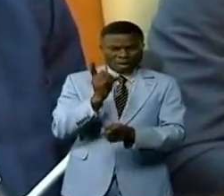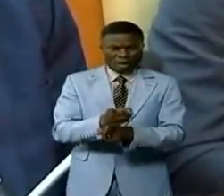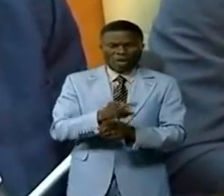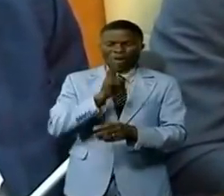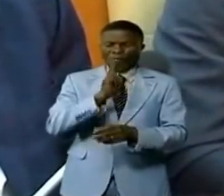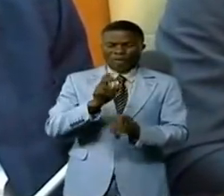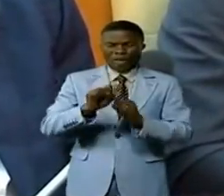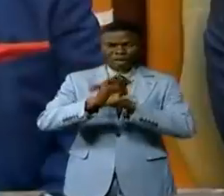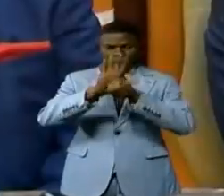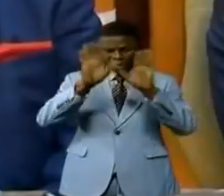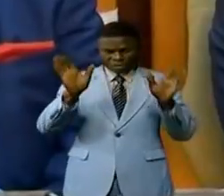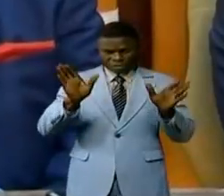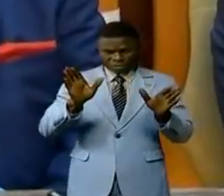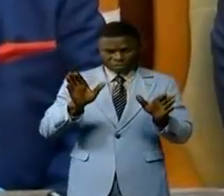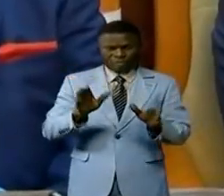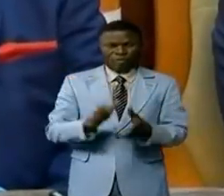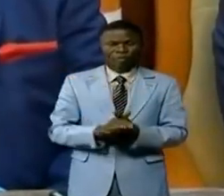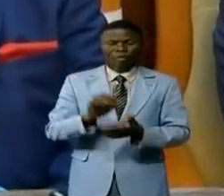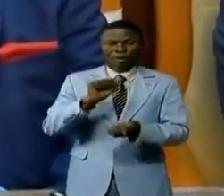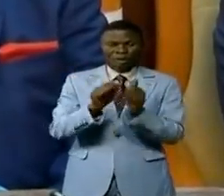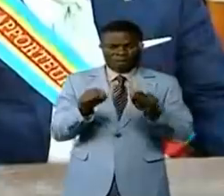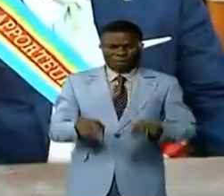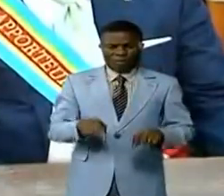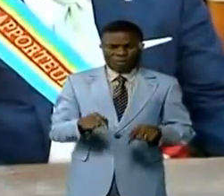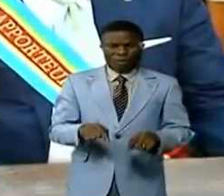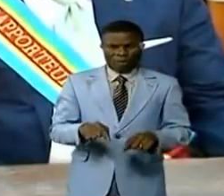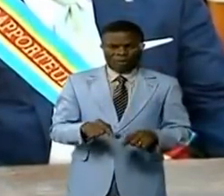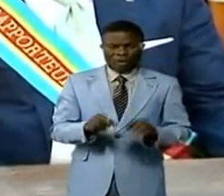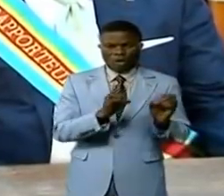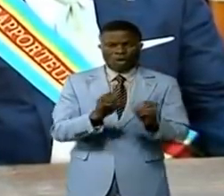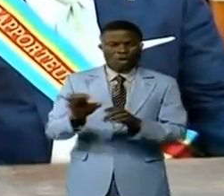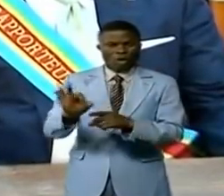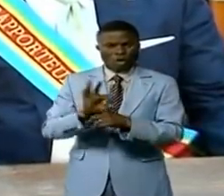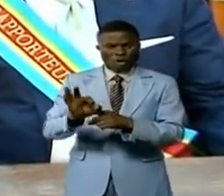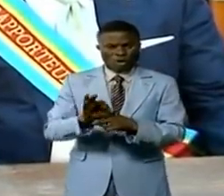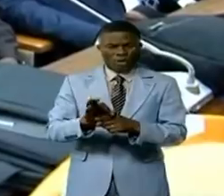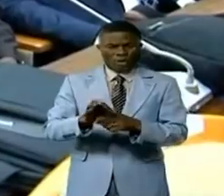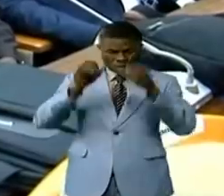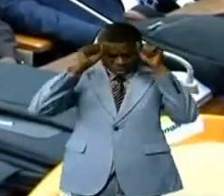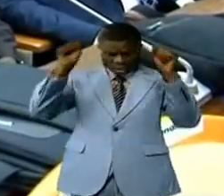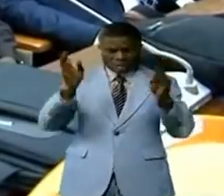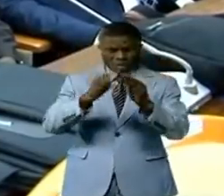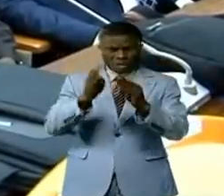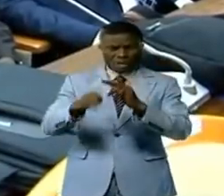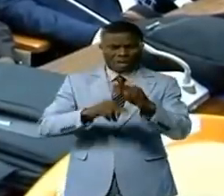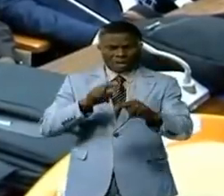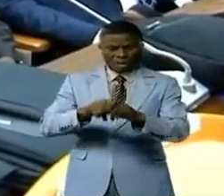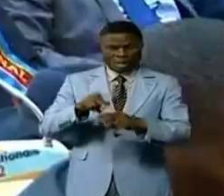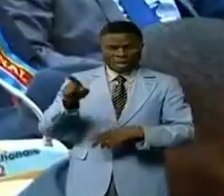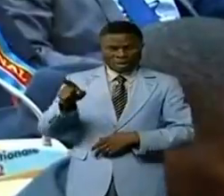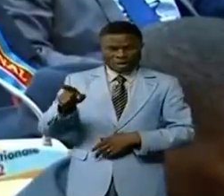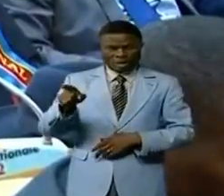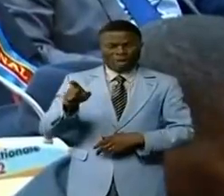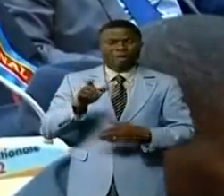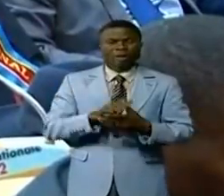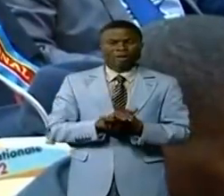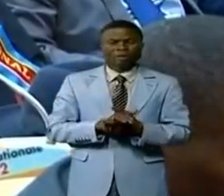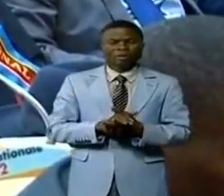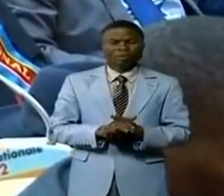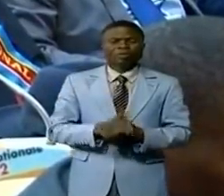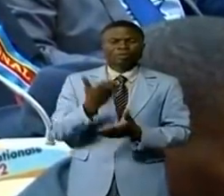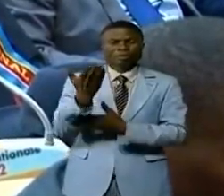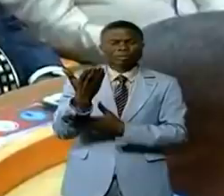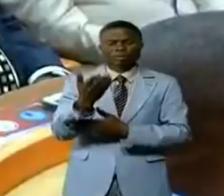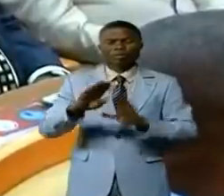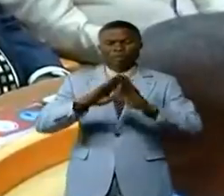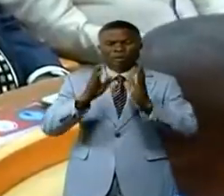transparentes. Rappelons les contextes dans lesquels se tient cette session. Le président de l'Assemblée nationale, Christophe Mboso Kodiampanga, a